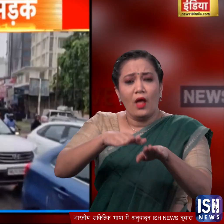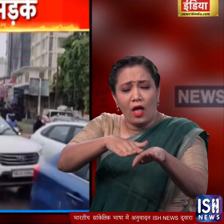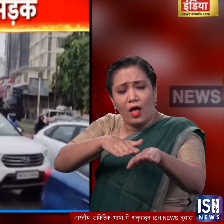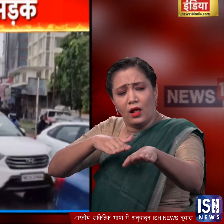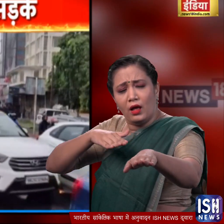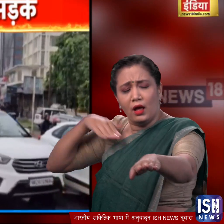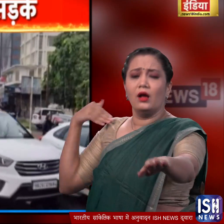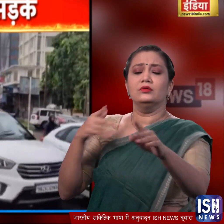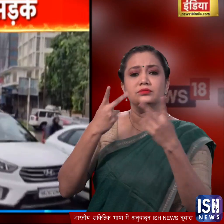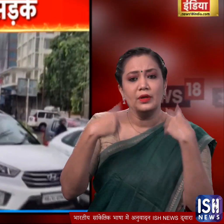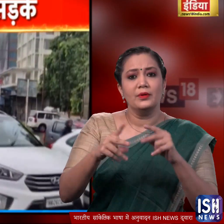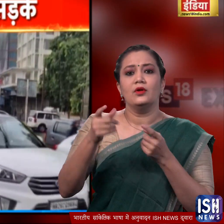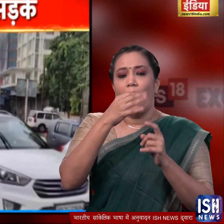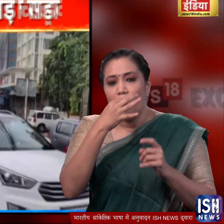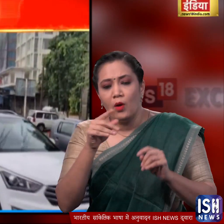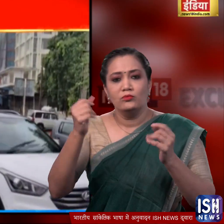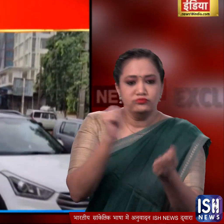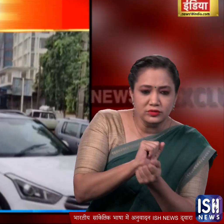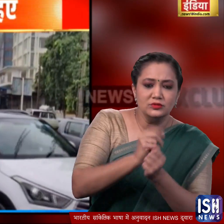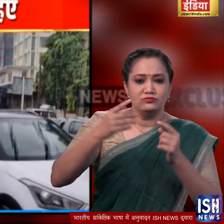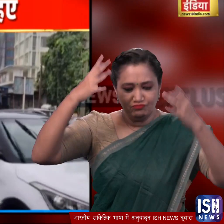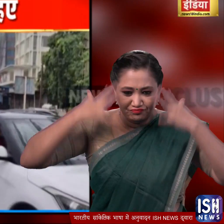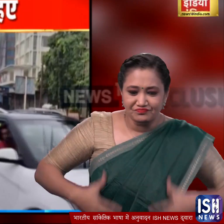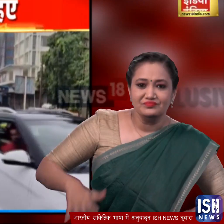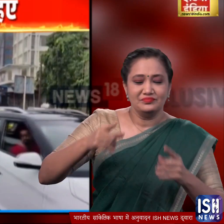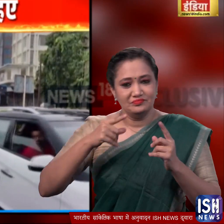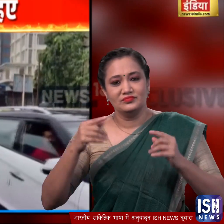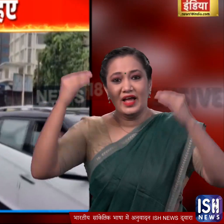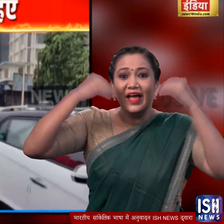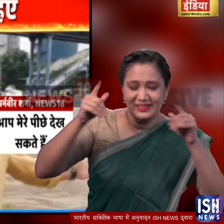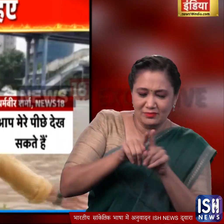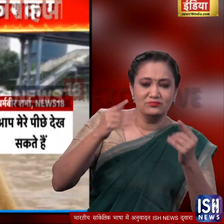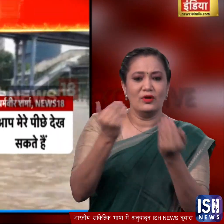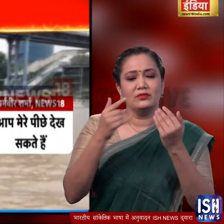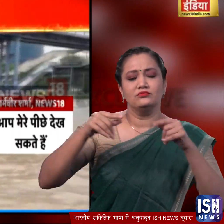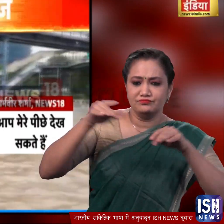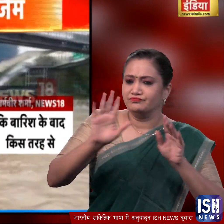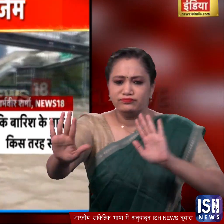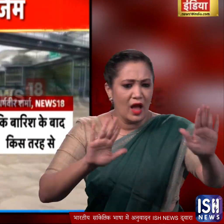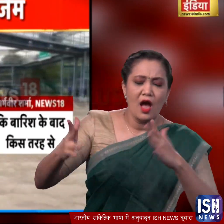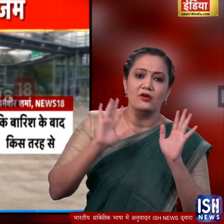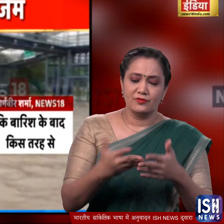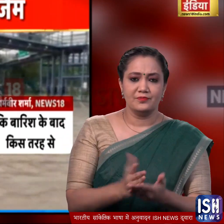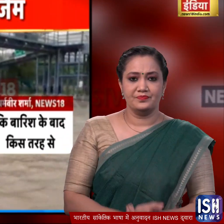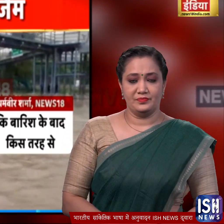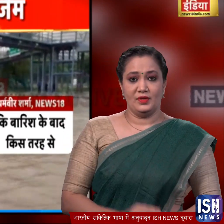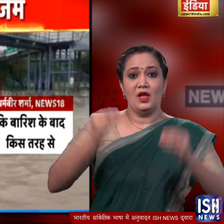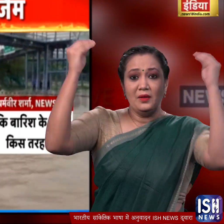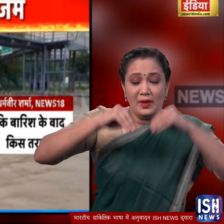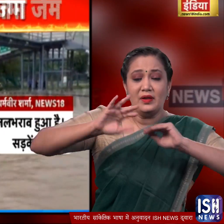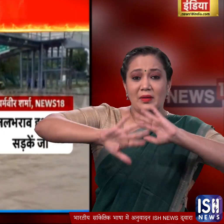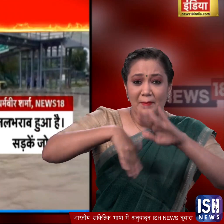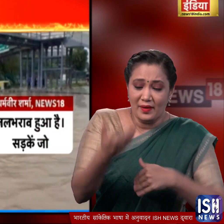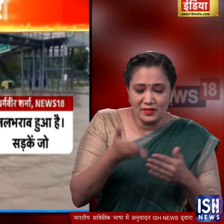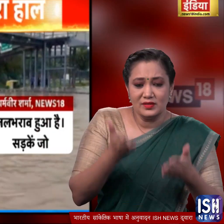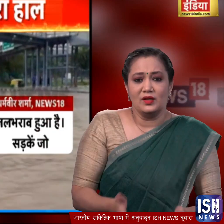लग गया, जिसे संभालने के लिए ट्रैफिक पुलिस के जवान रेनकोट पहनकर सड़कों पर डटे दिखाई दिए। आप मेरे पीछे देख सकते हैं कि बारिश के बाद किस